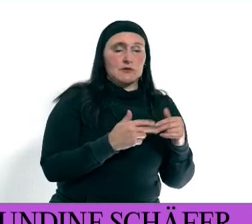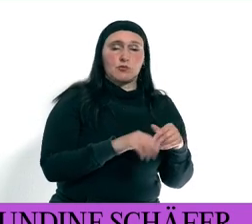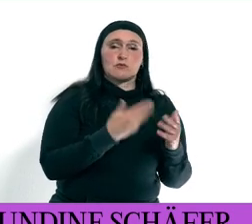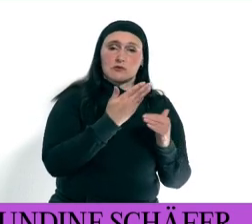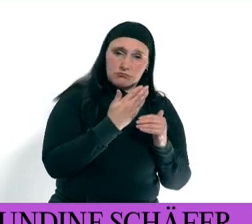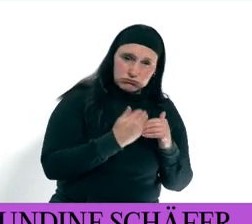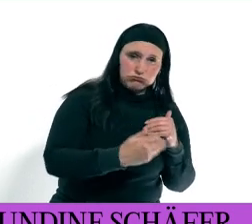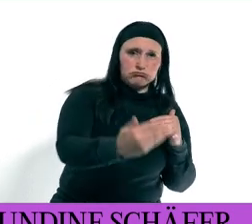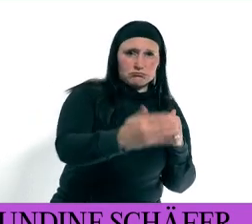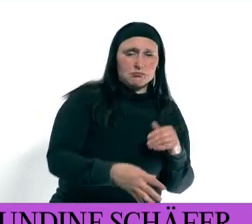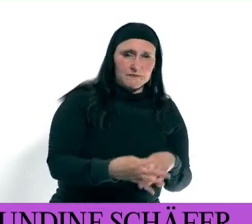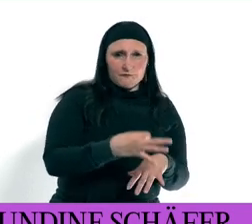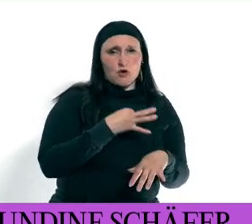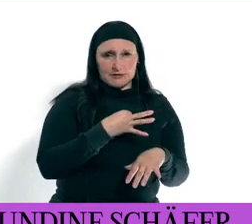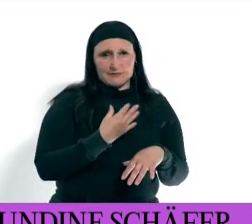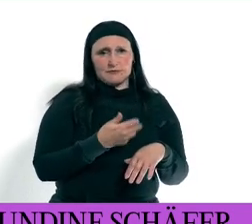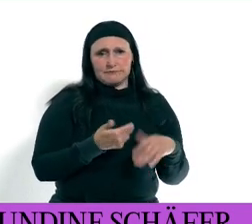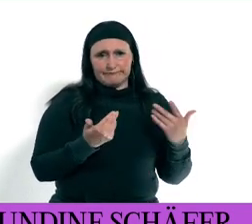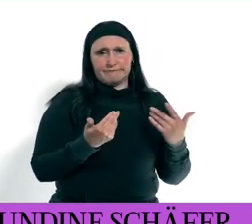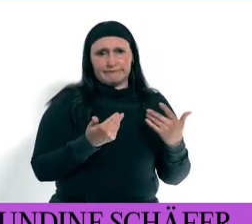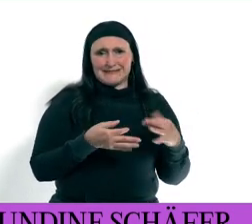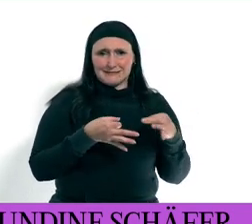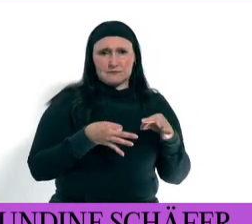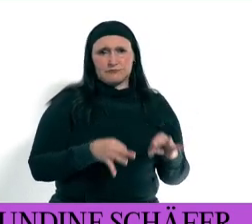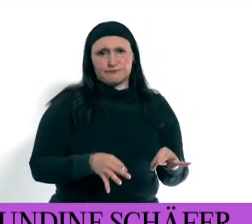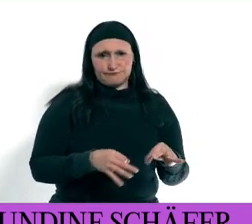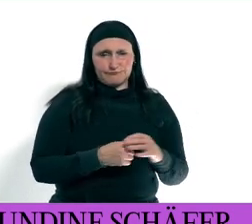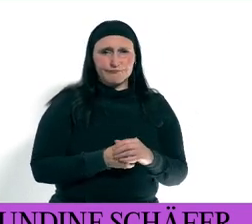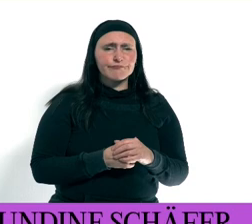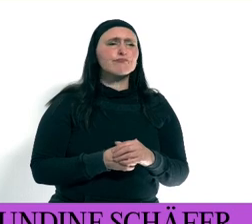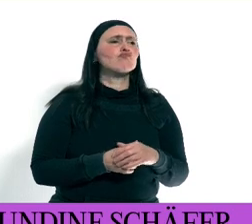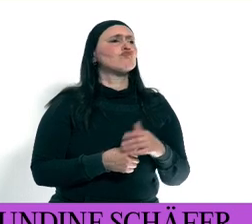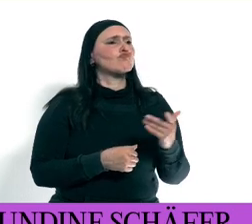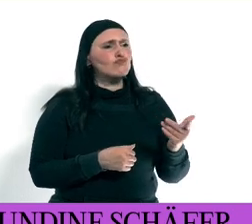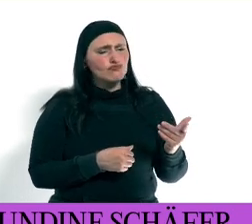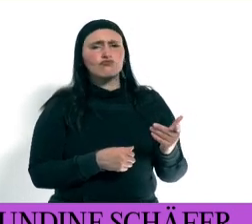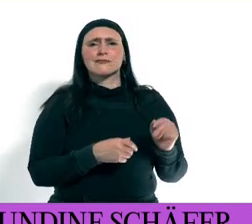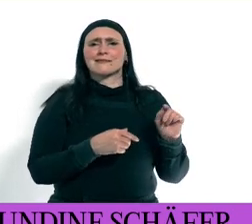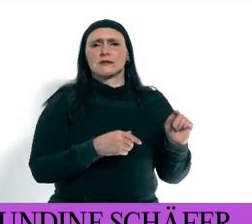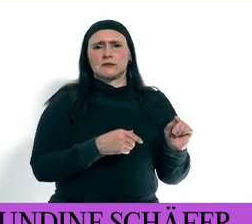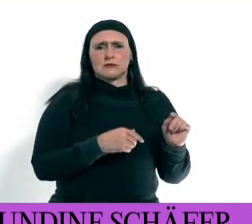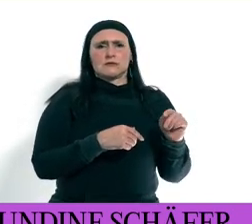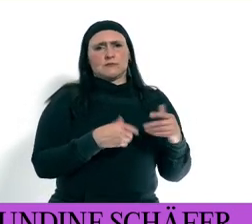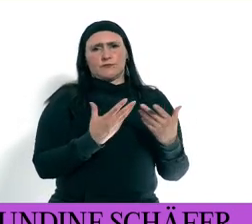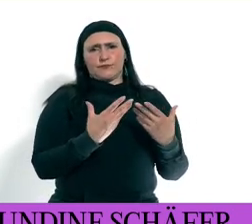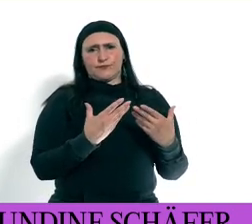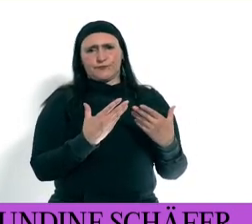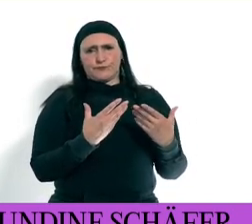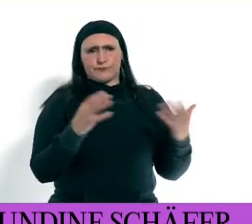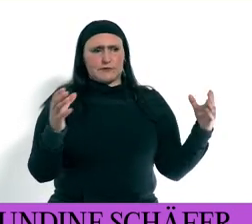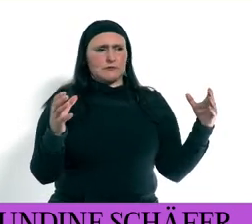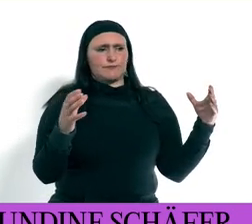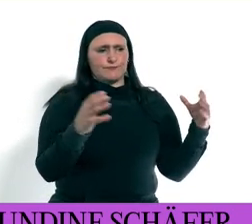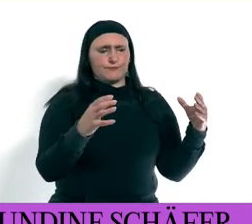tatsächlich präsent decided, bleiben. We had this Port Foundation money for the Salvation Network. Gut war